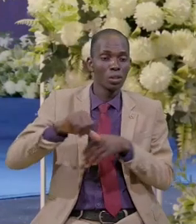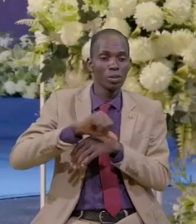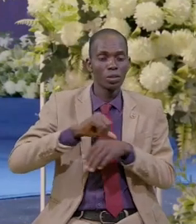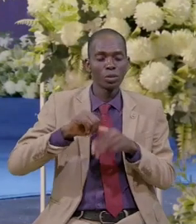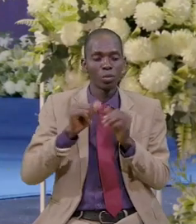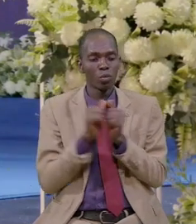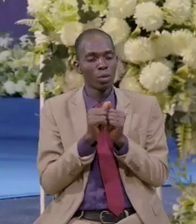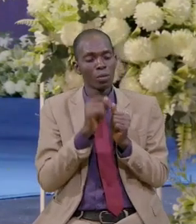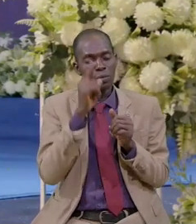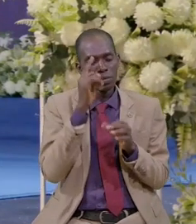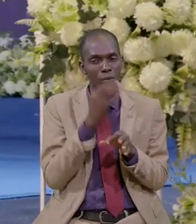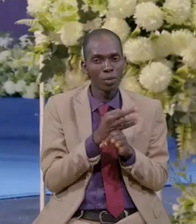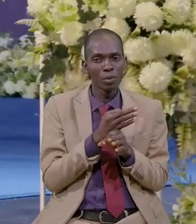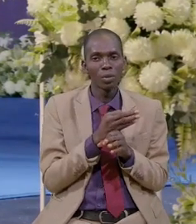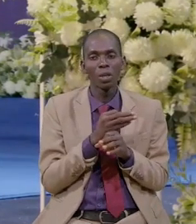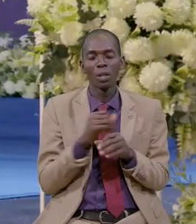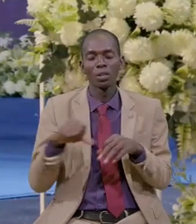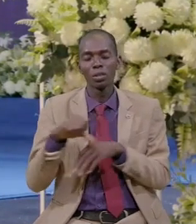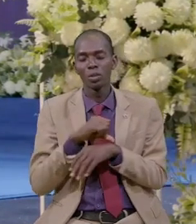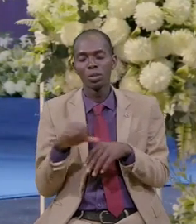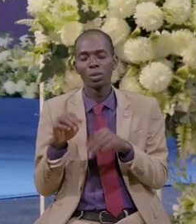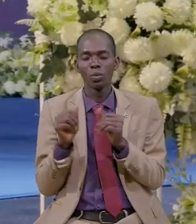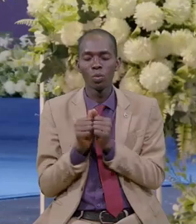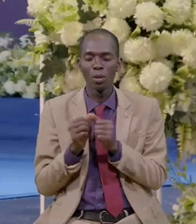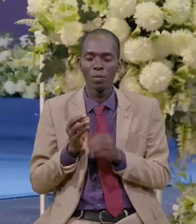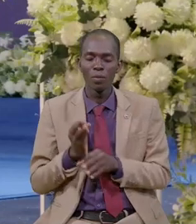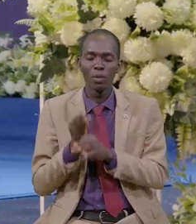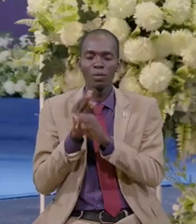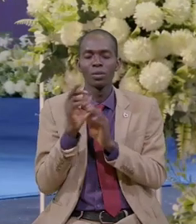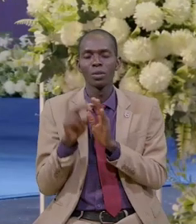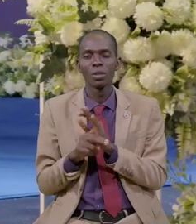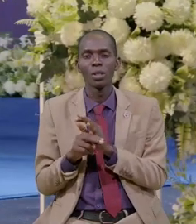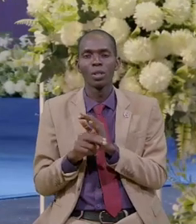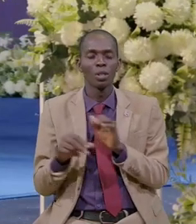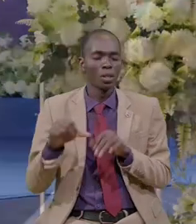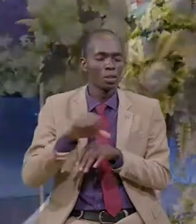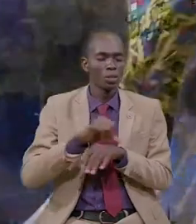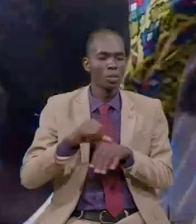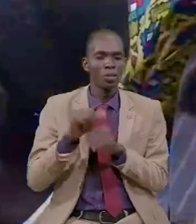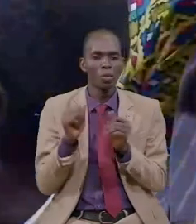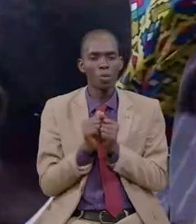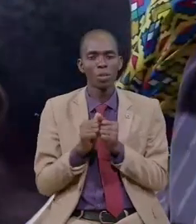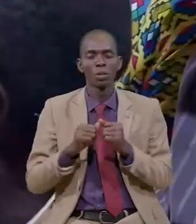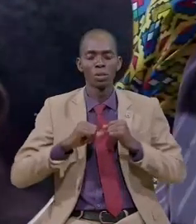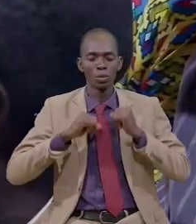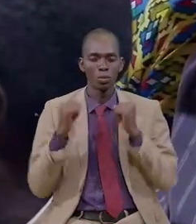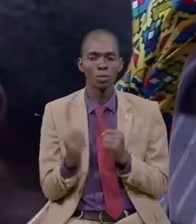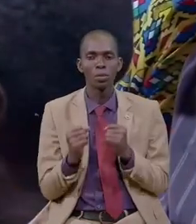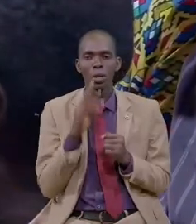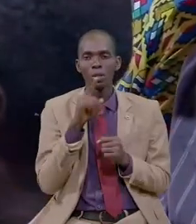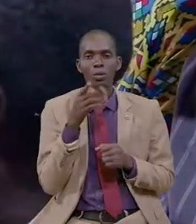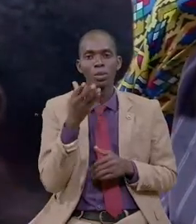foi. L'onction avec la fidélité. L'onction avec la fortitude. Est-ce que tu